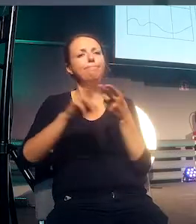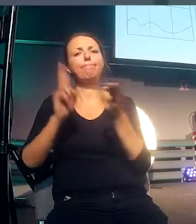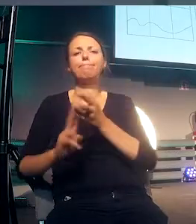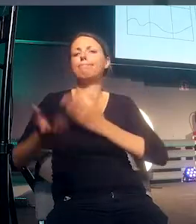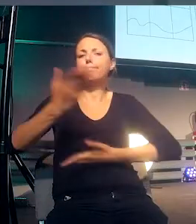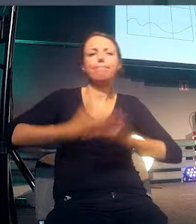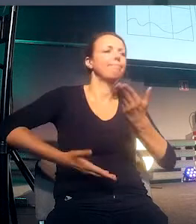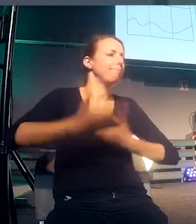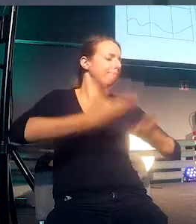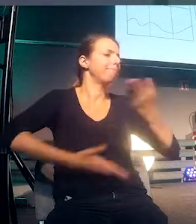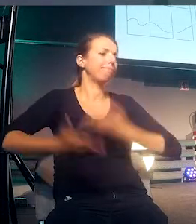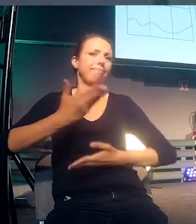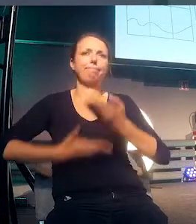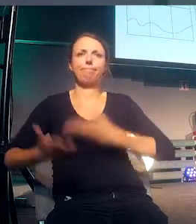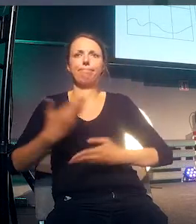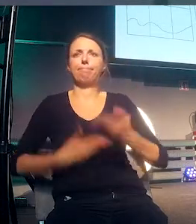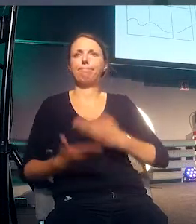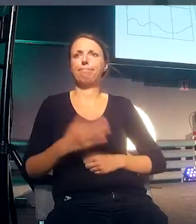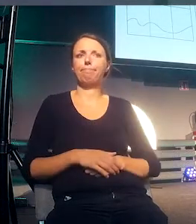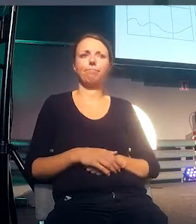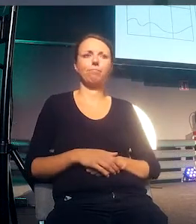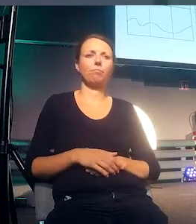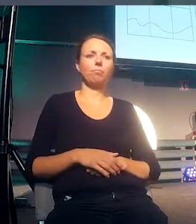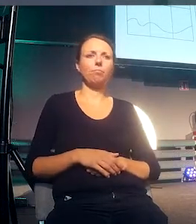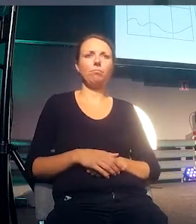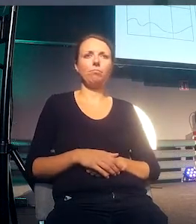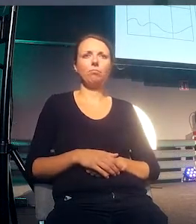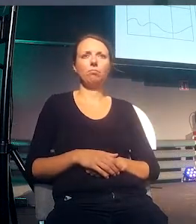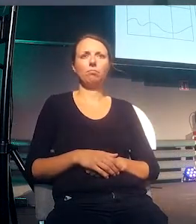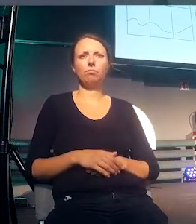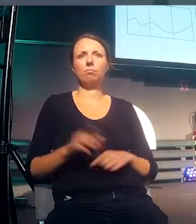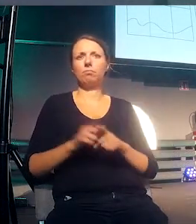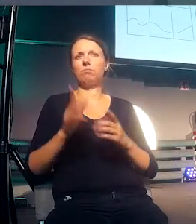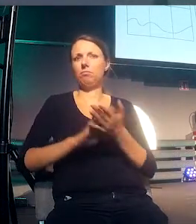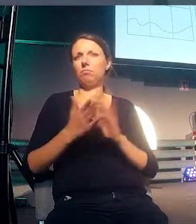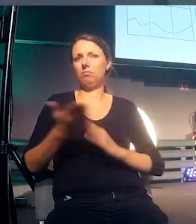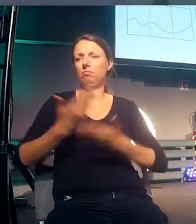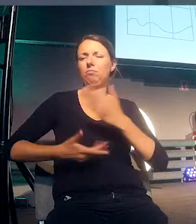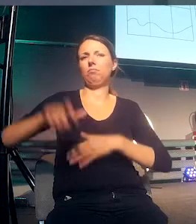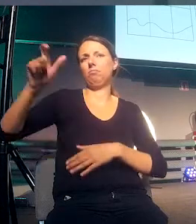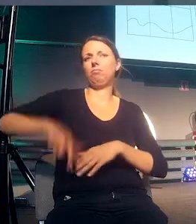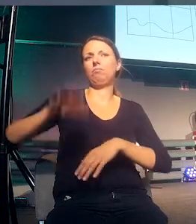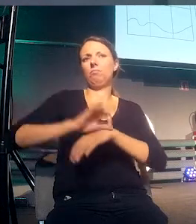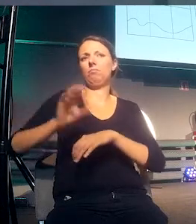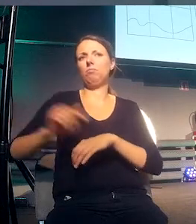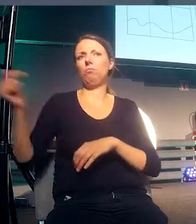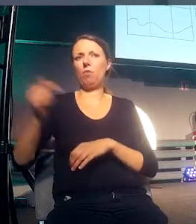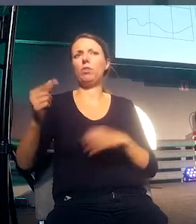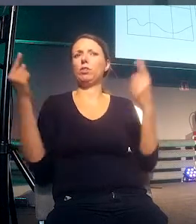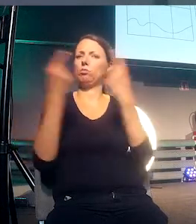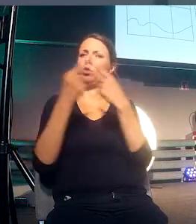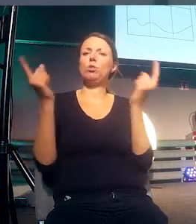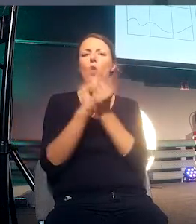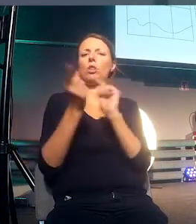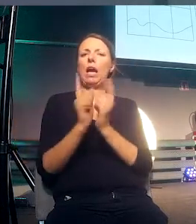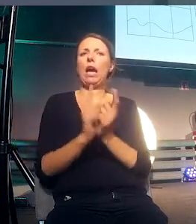to jakby z boku wygląda, że UX designer nie powinien być na przykład na spotkaniu product ownerów, ani nie powinien być na spotkaniu